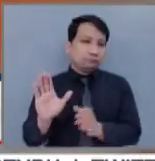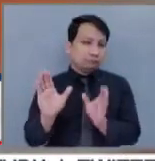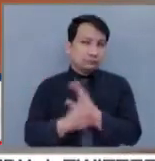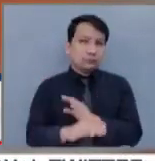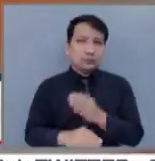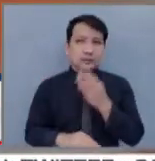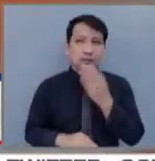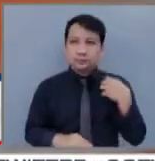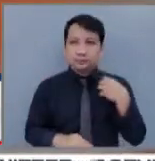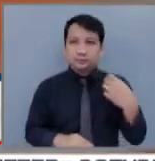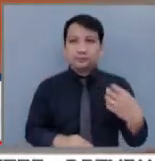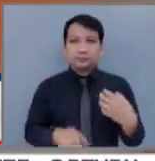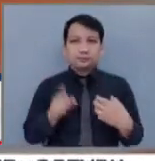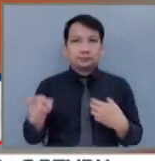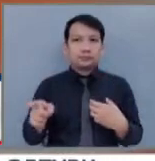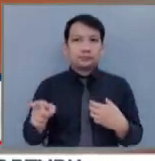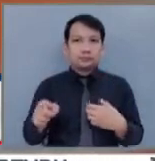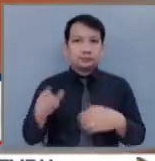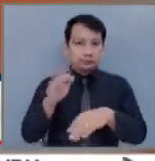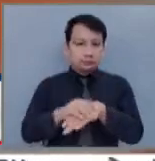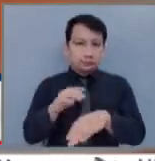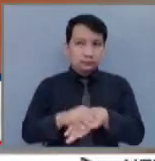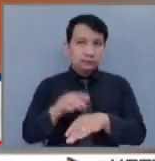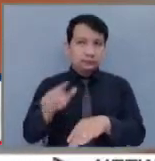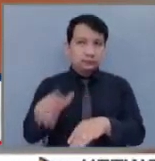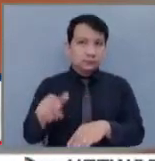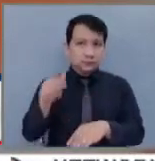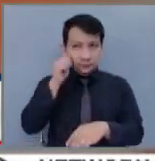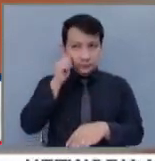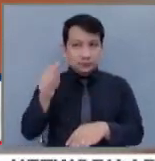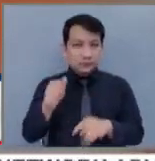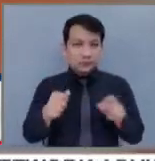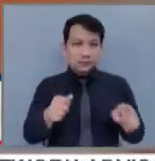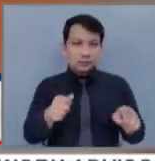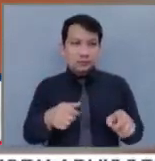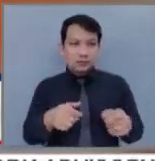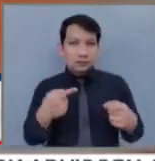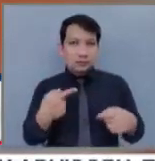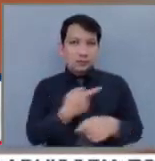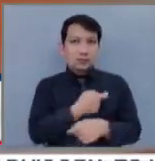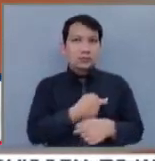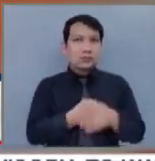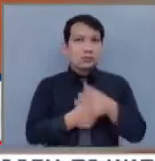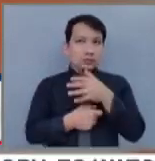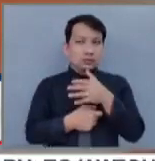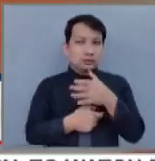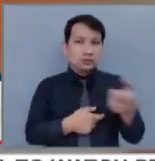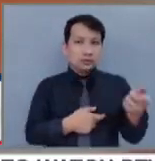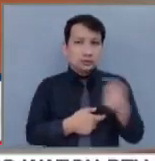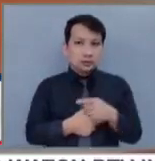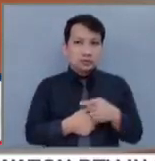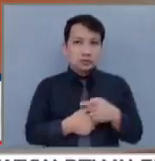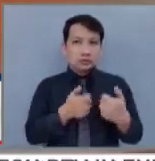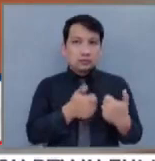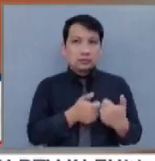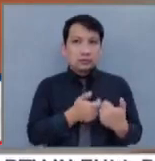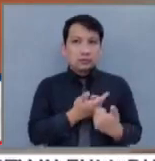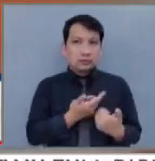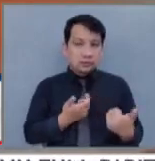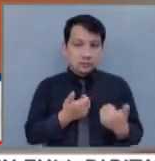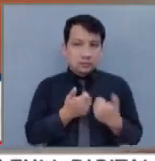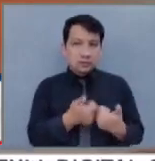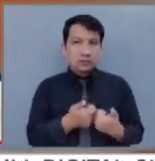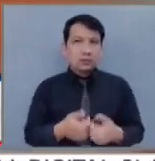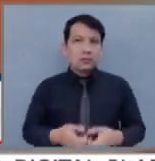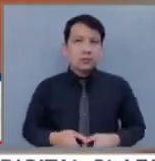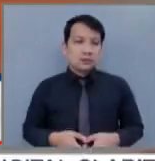pulis, matagal nang nagbabanta si Abuela na sasaktan ang ina ng biktima kung hindi ito makikipagbalikan. Ang